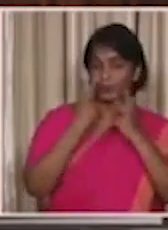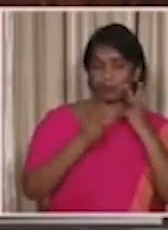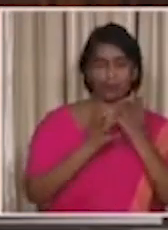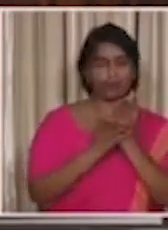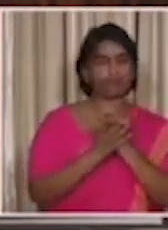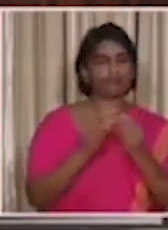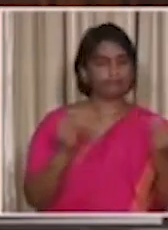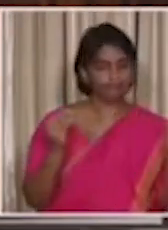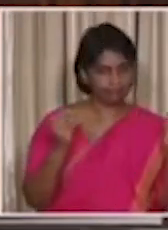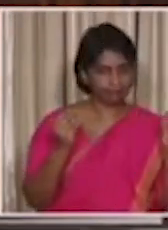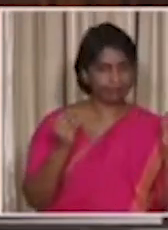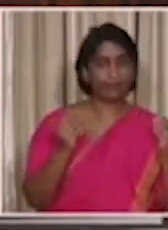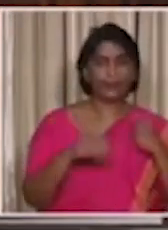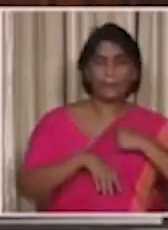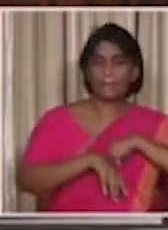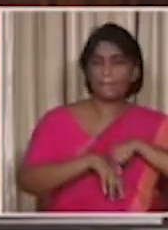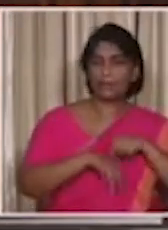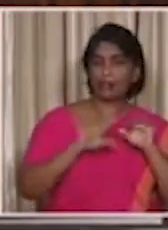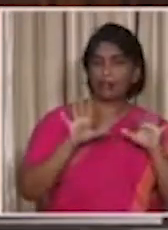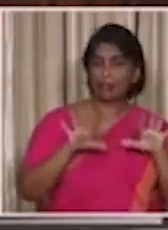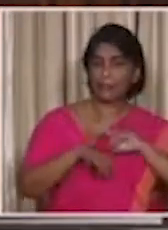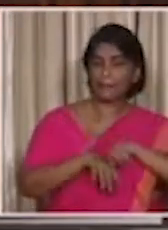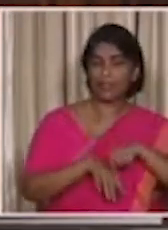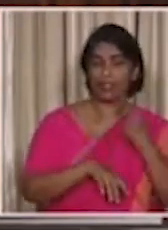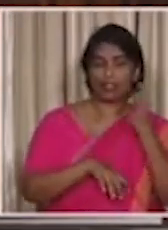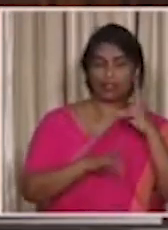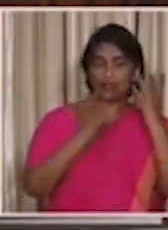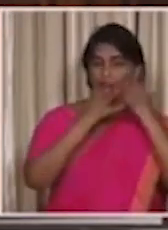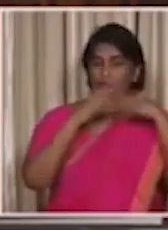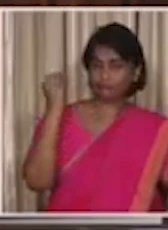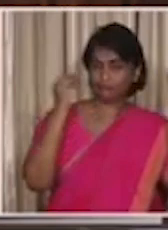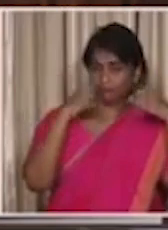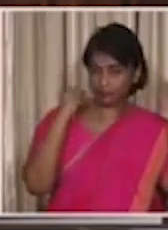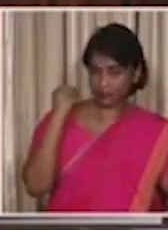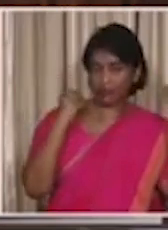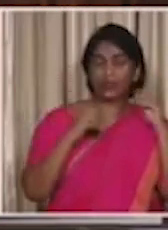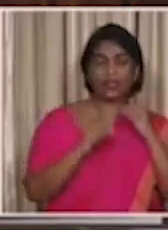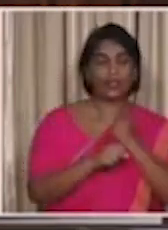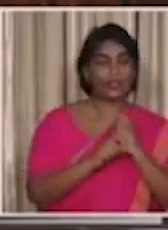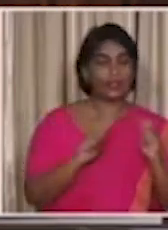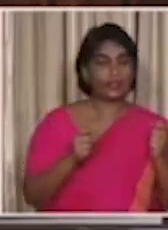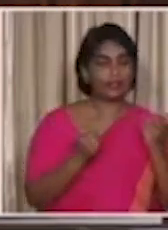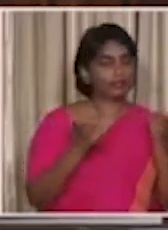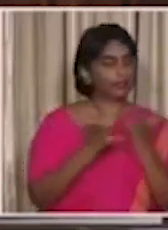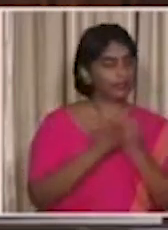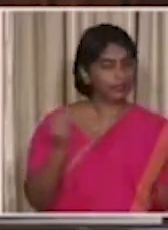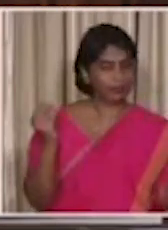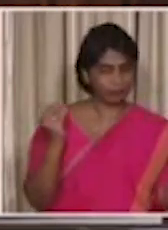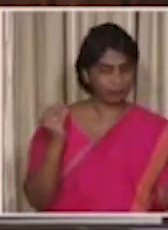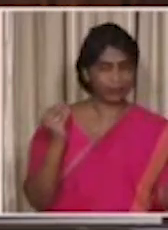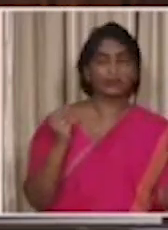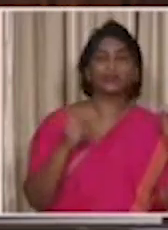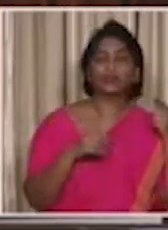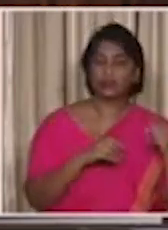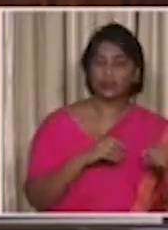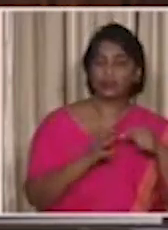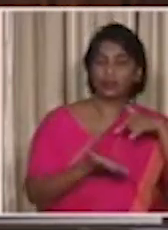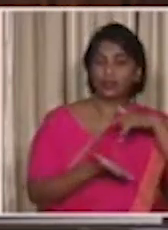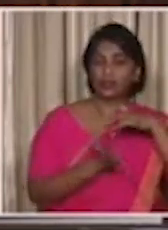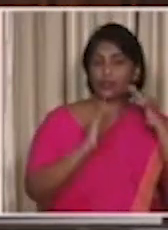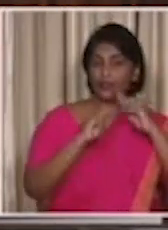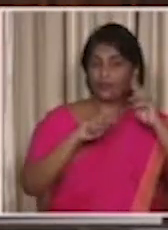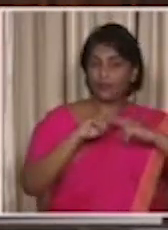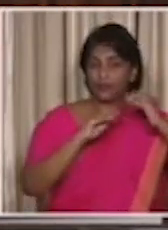කර්මාන්තය පිරිහිලා පැය 10-12 විදුලි කප්පාදුව වෙලා ගෑස් නැත්තටම වගේ නැති වෙලා නාගරික